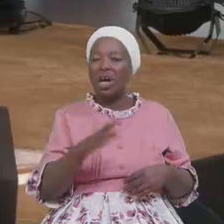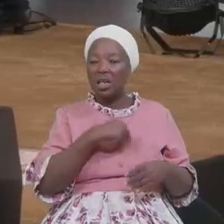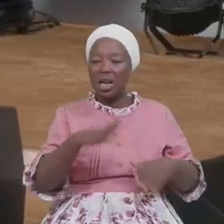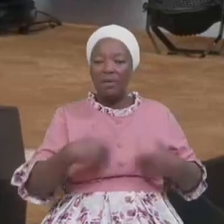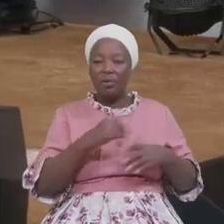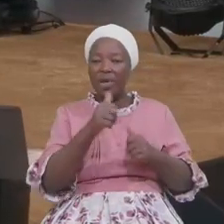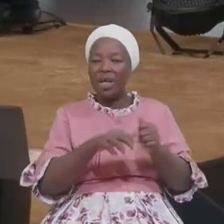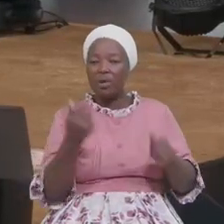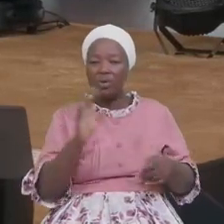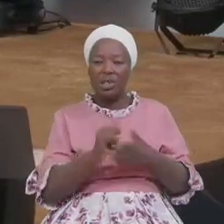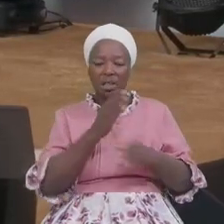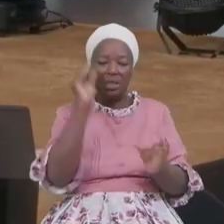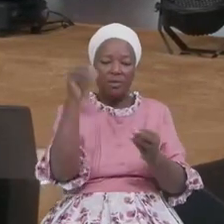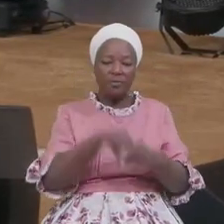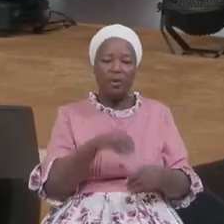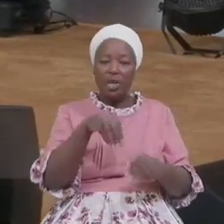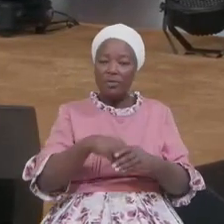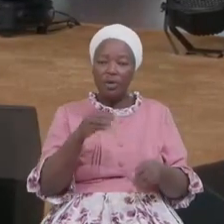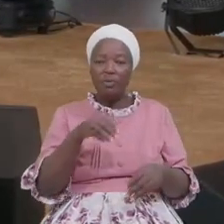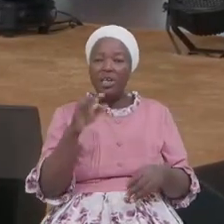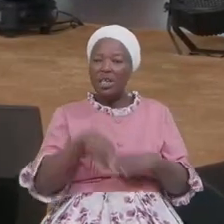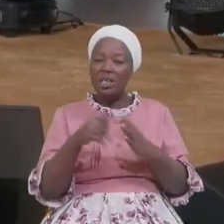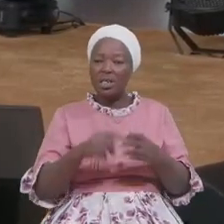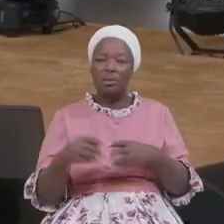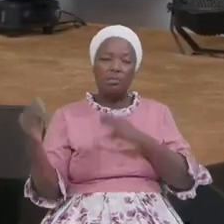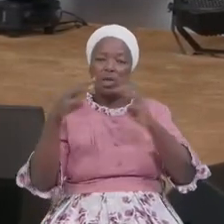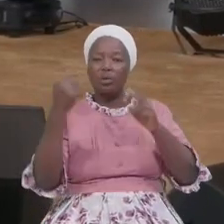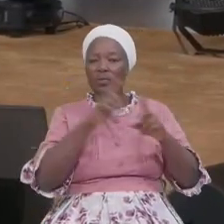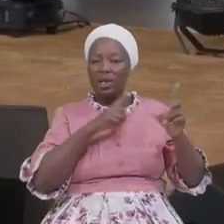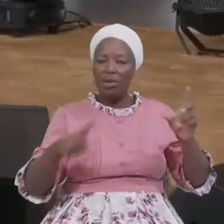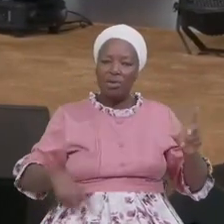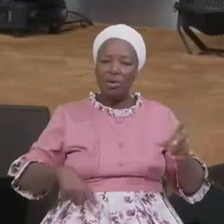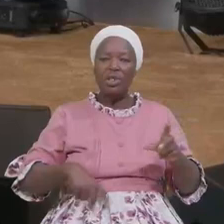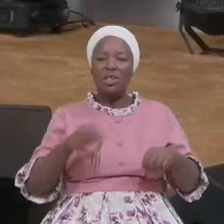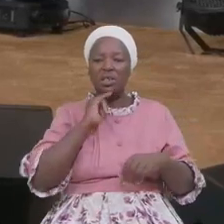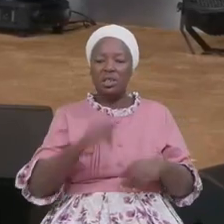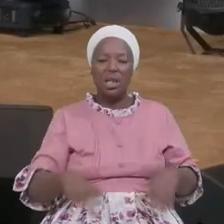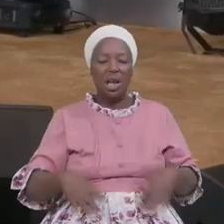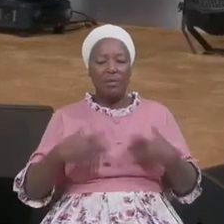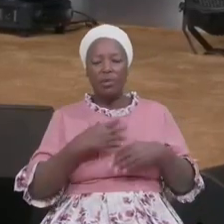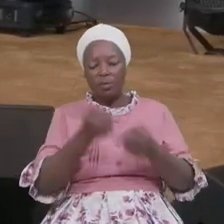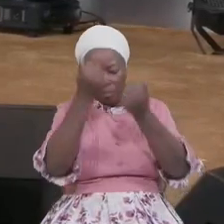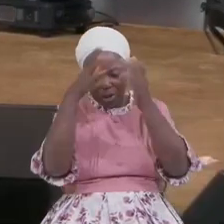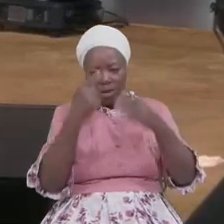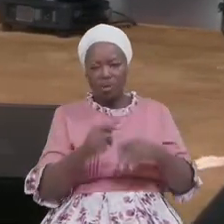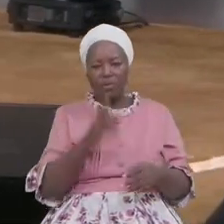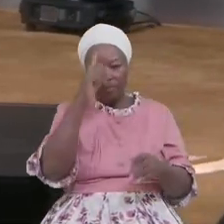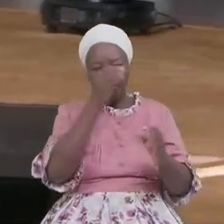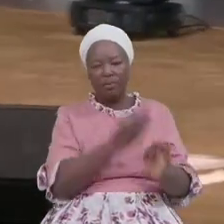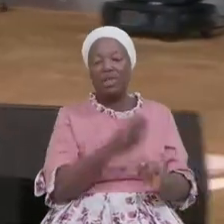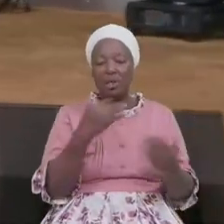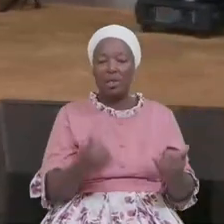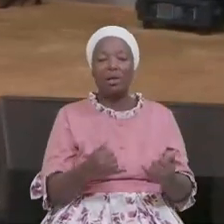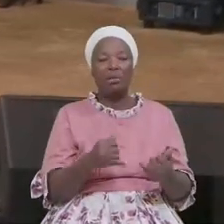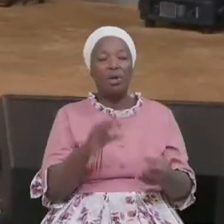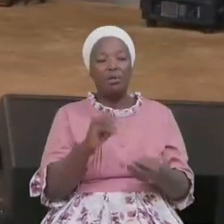impliqué dans les combats de l'Éternel, c'est une vie de l'obéissance, de la foi. Il y a trois sous-éléments dans ce point.